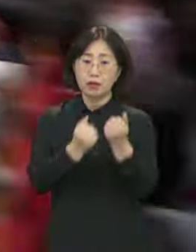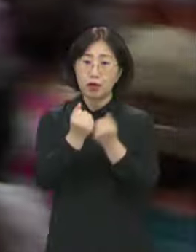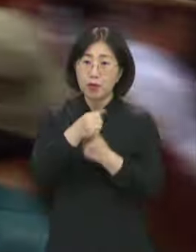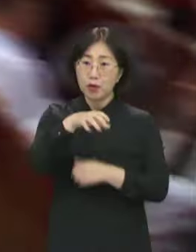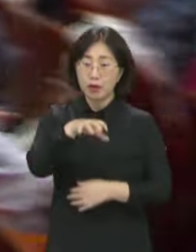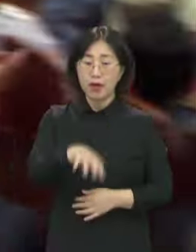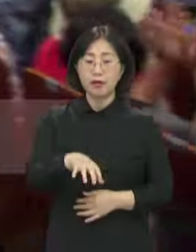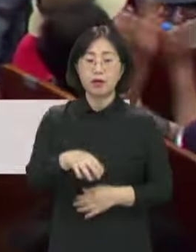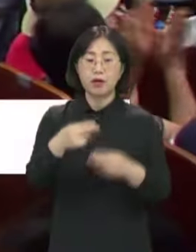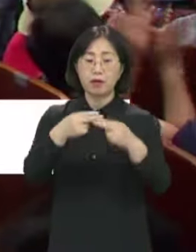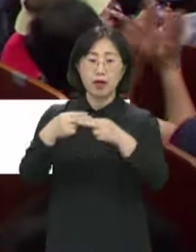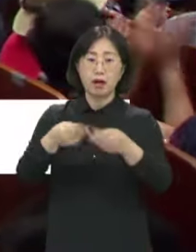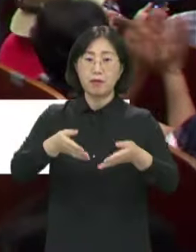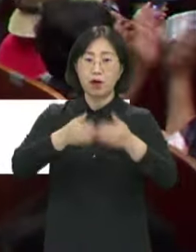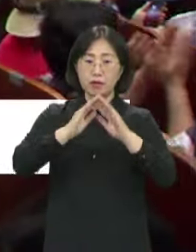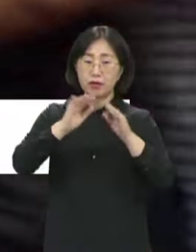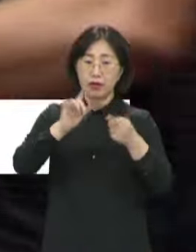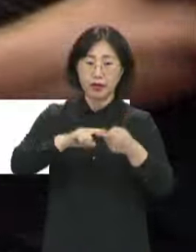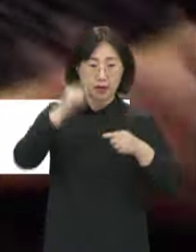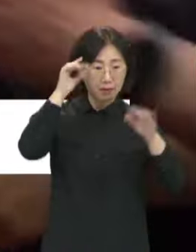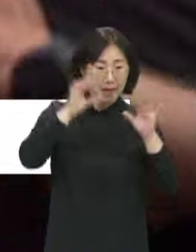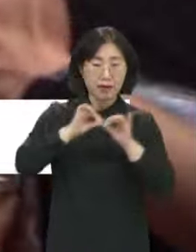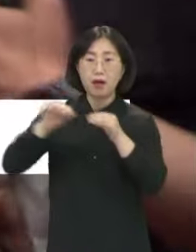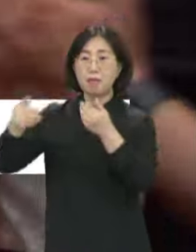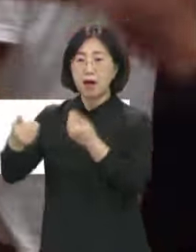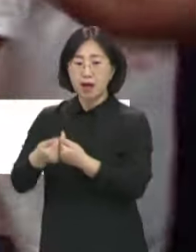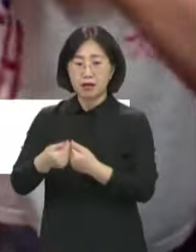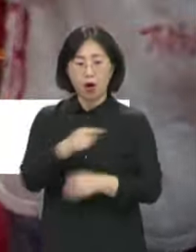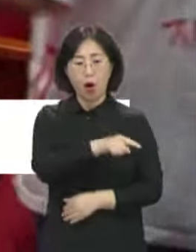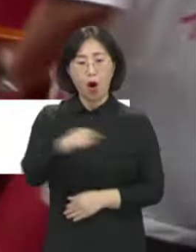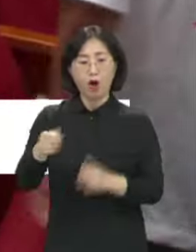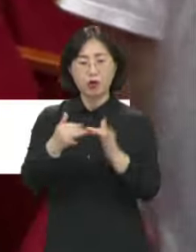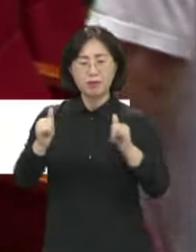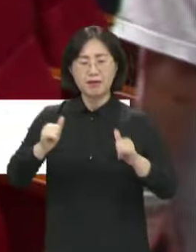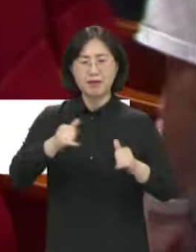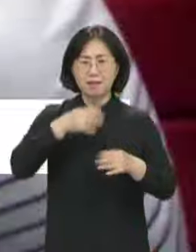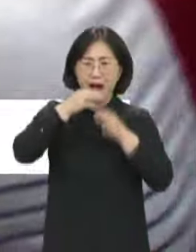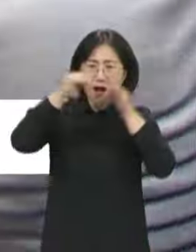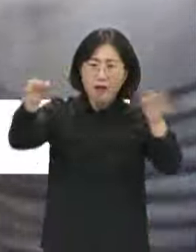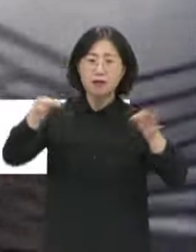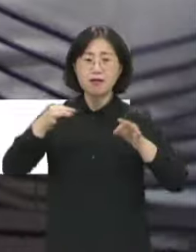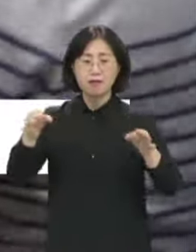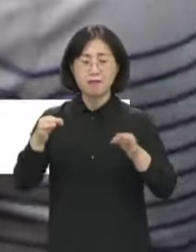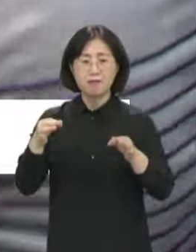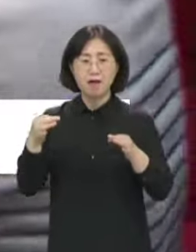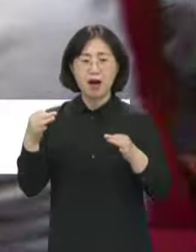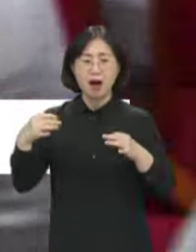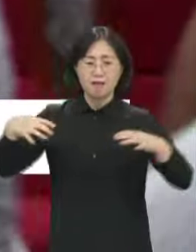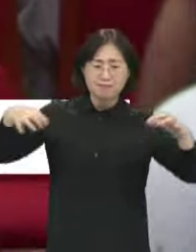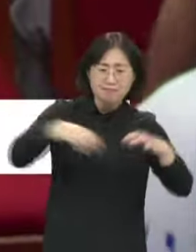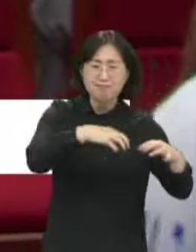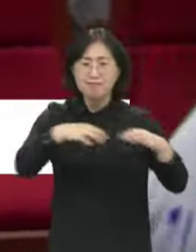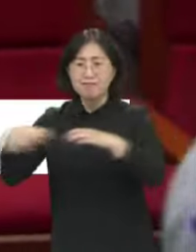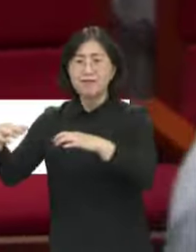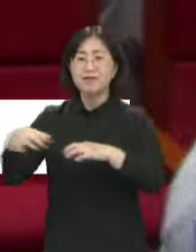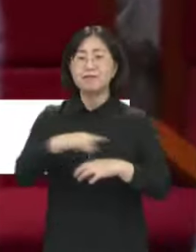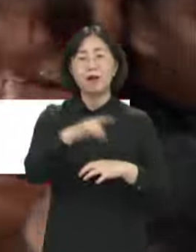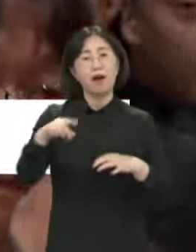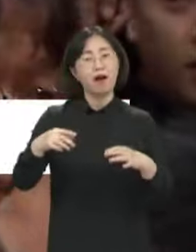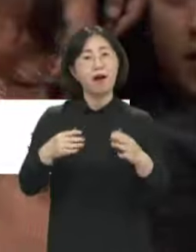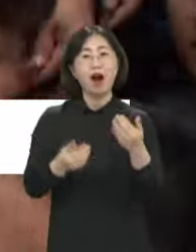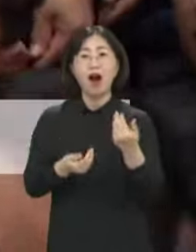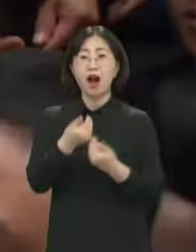설명회장에선 댐 건설과 관련해 찬반이 엇갈린 주민들 간에 고성과 욕설이 우겼고 주민끼리 몸싸움 직전까지 가는 상황도